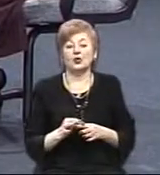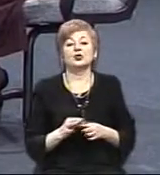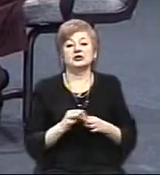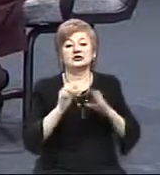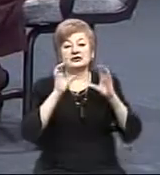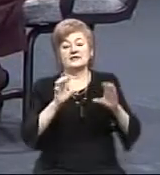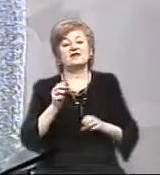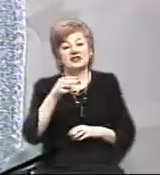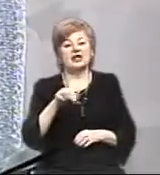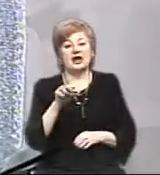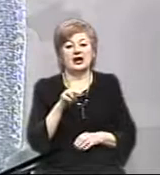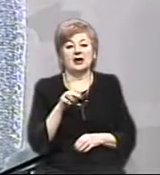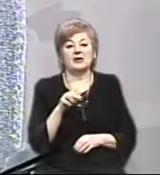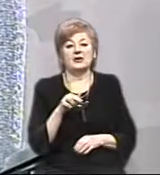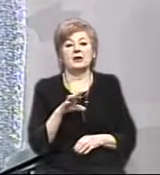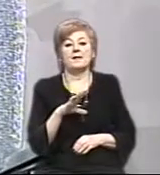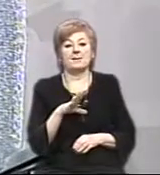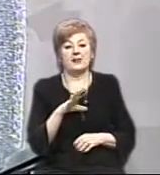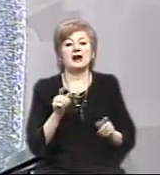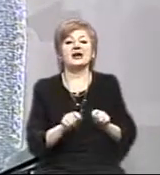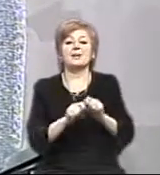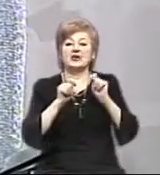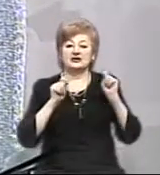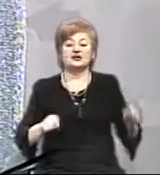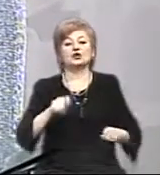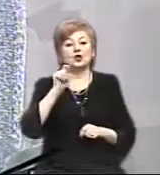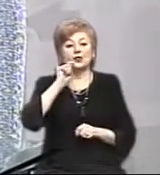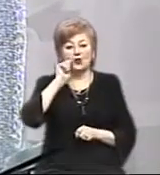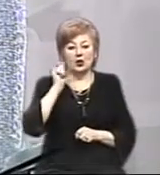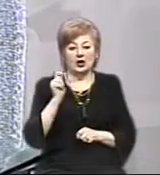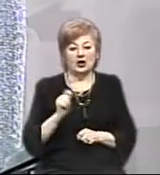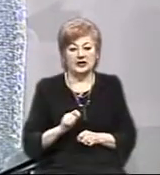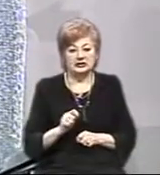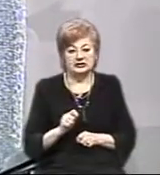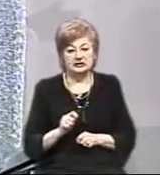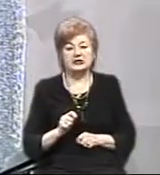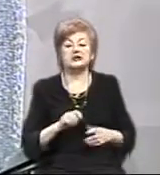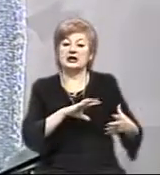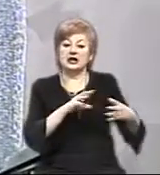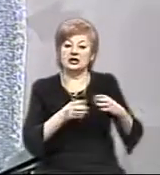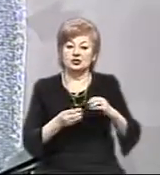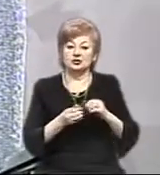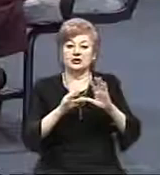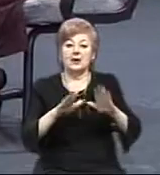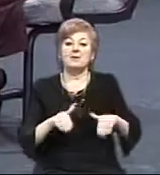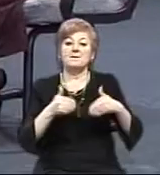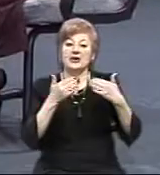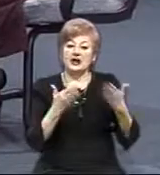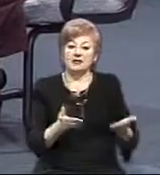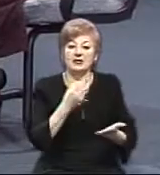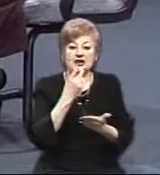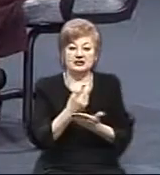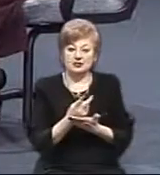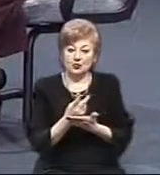в грудні, 12 грудня, були презентовані в Українському кризовому медіа-центрі результати. Пропоную переглянути